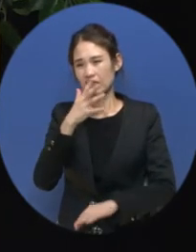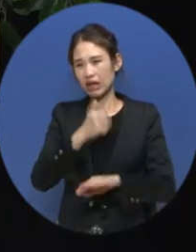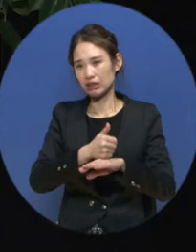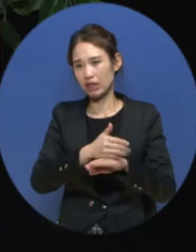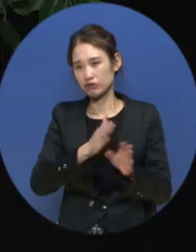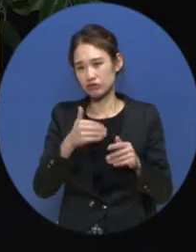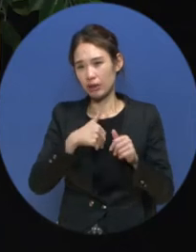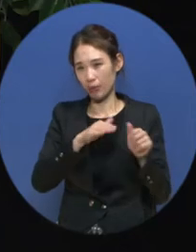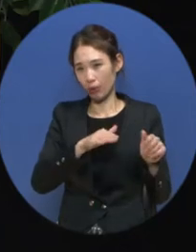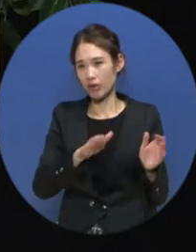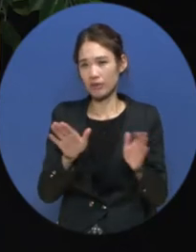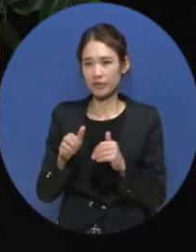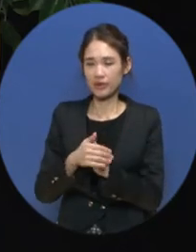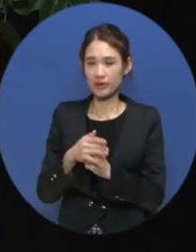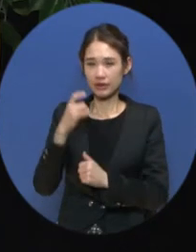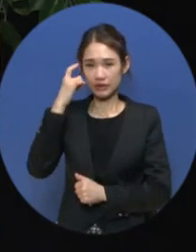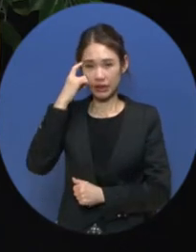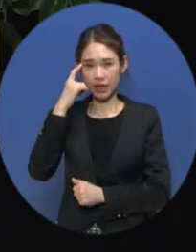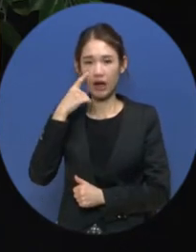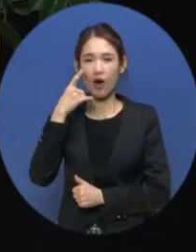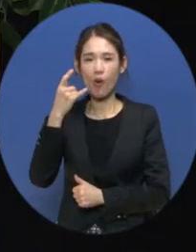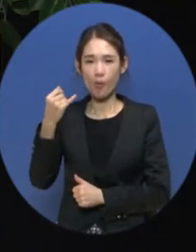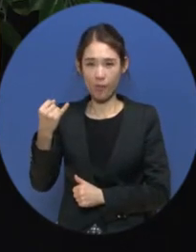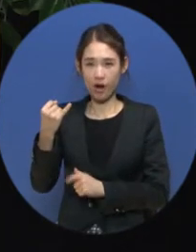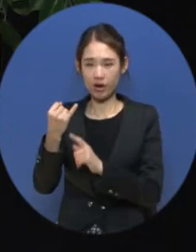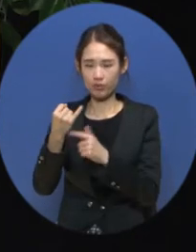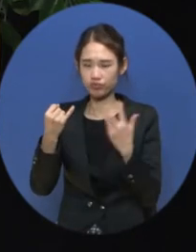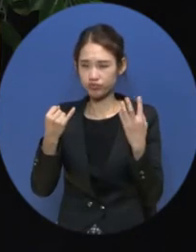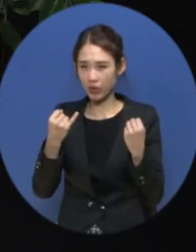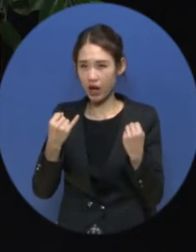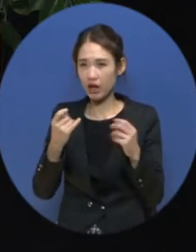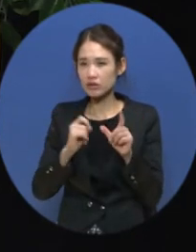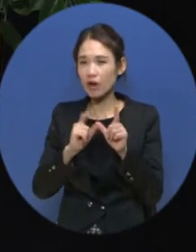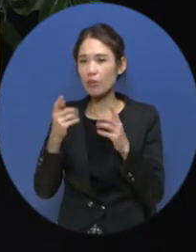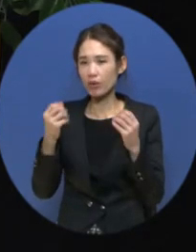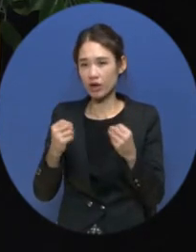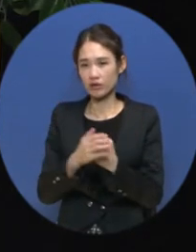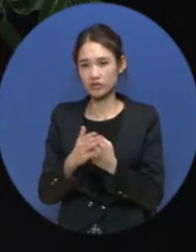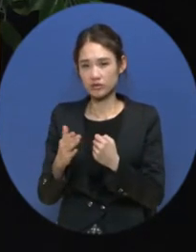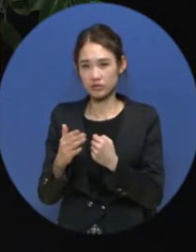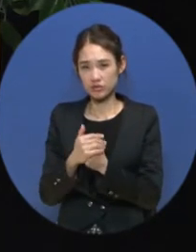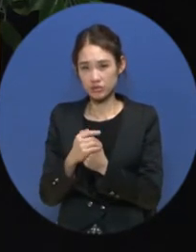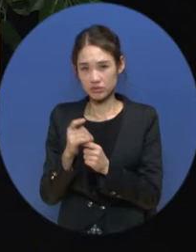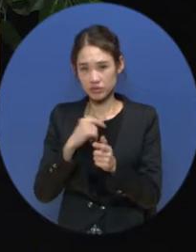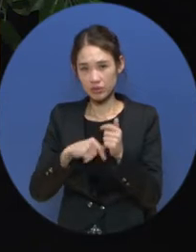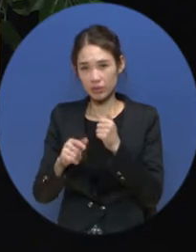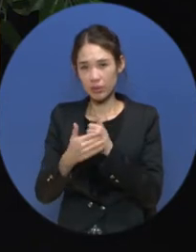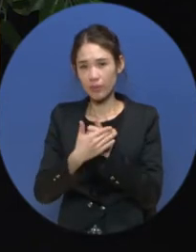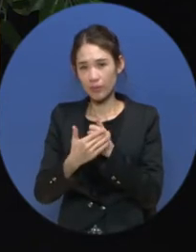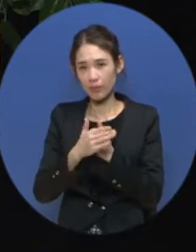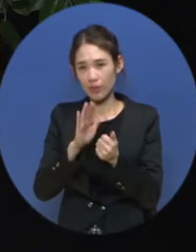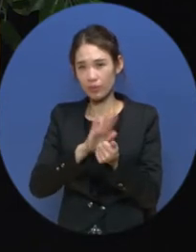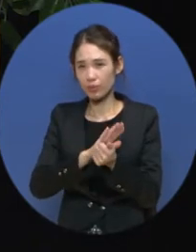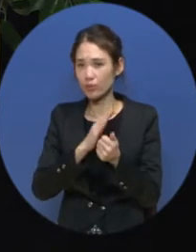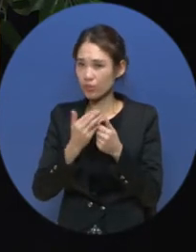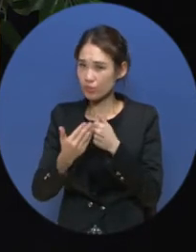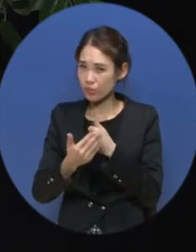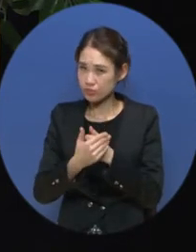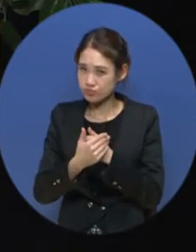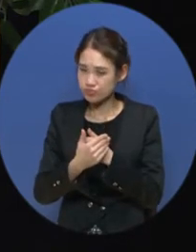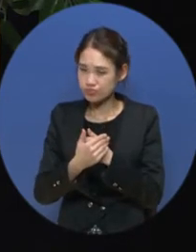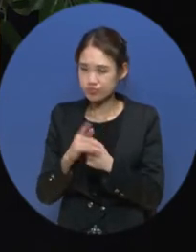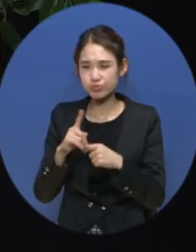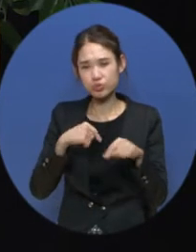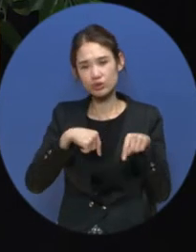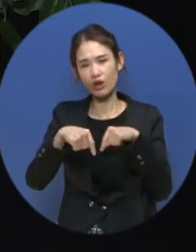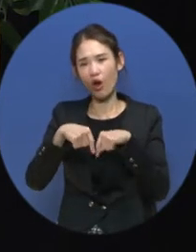거야. 그런 엄마들이 많이 있어서 그런 부분을 좀 보완을 해야 된다. 보완이라기보다도